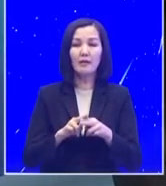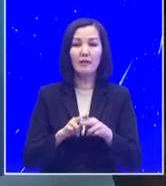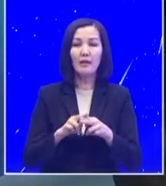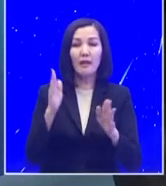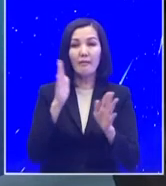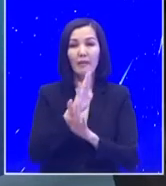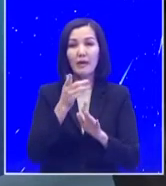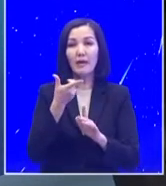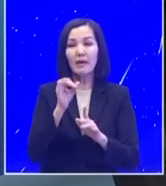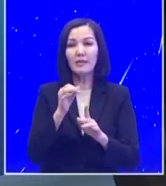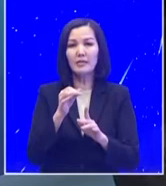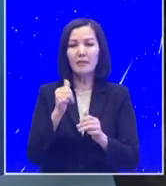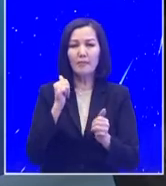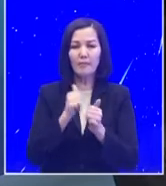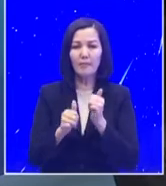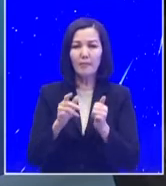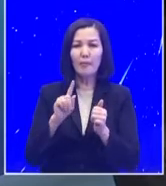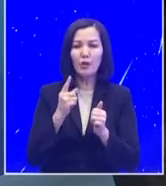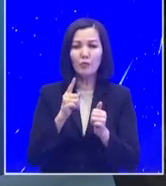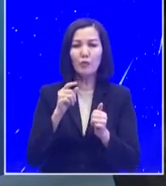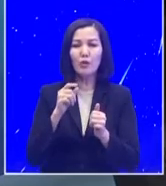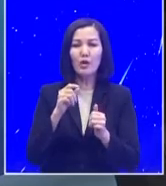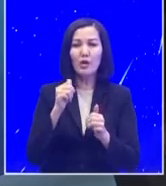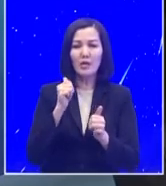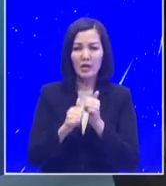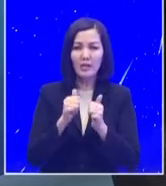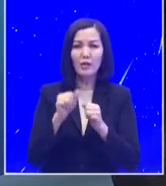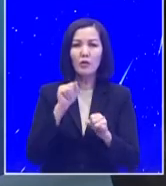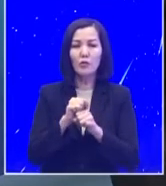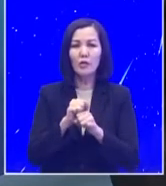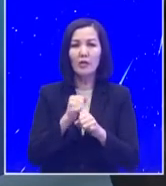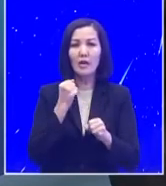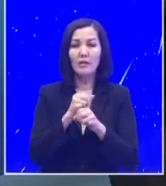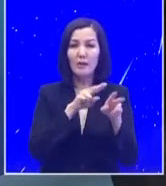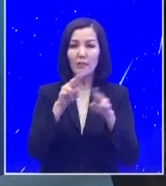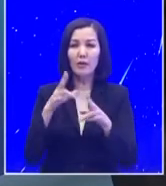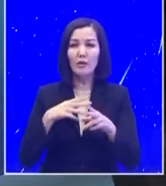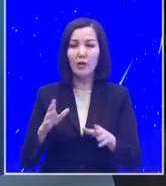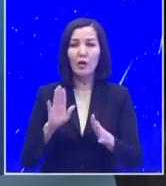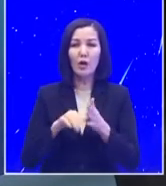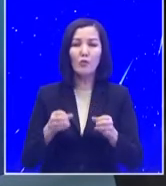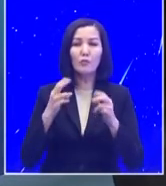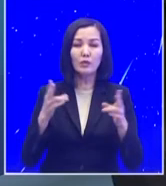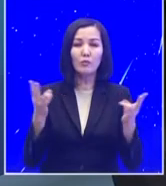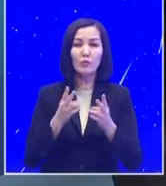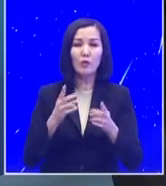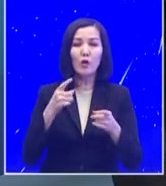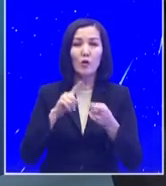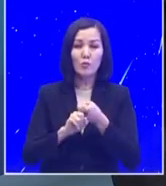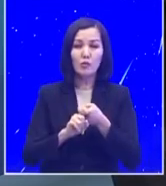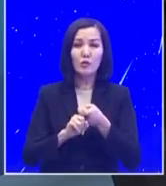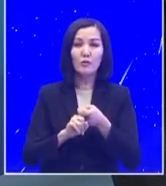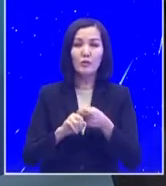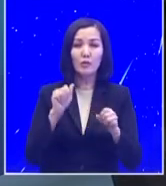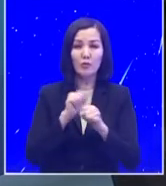Табиғи газды не себепті жиі өшетінін анықтаңдар. Мұны қатаң бақылауға алыңдар. Бұл халық үшін қауіпсіз болу керек. Өшіріп қайта қосып